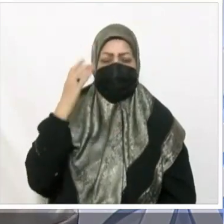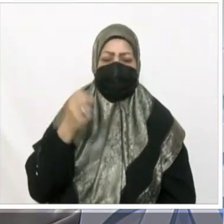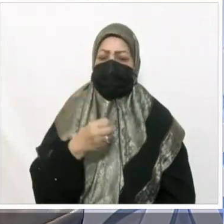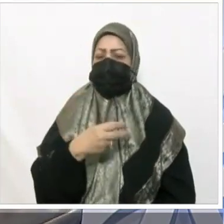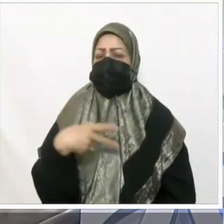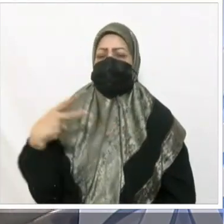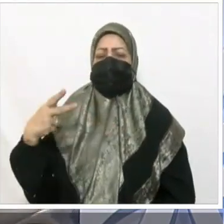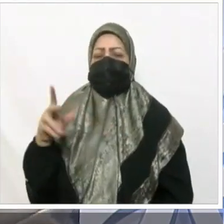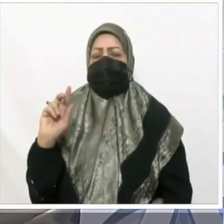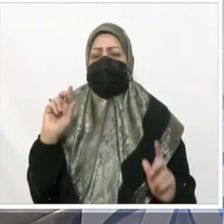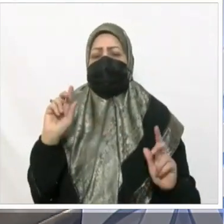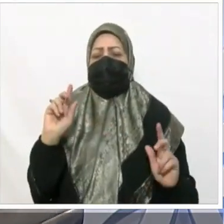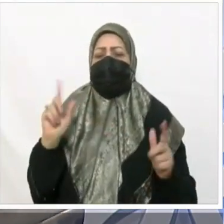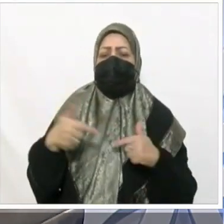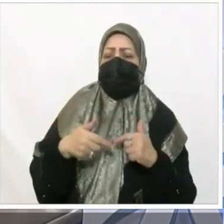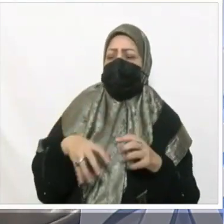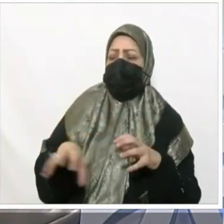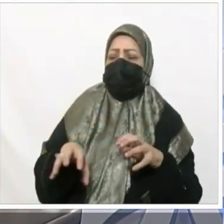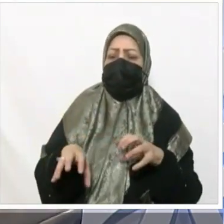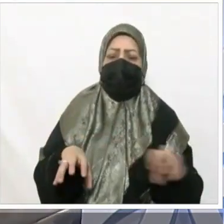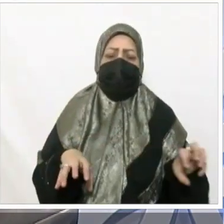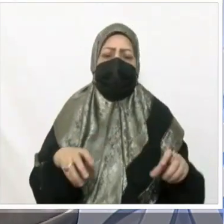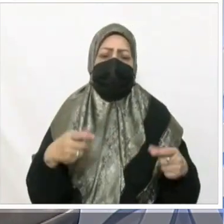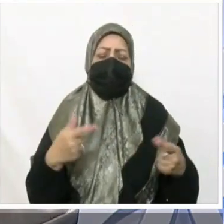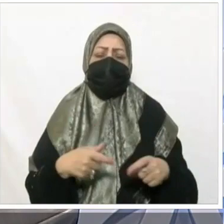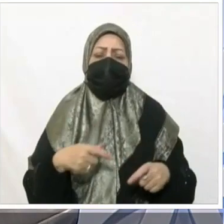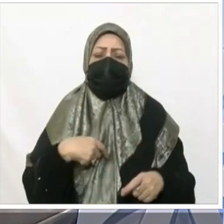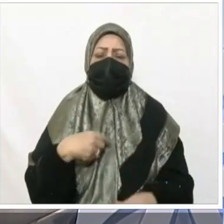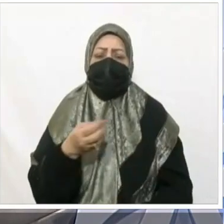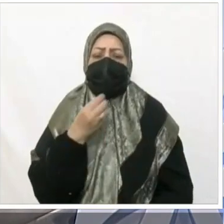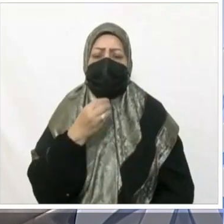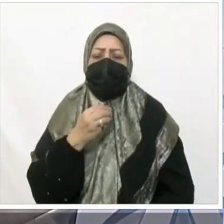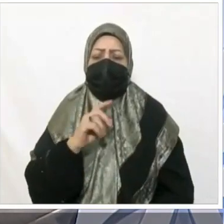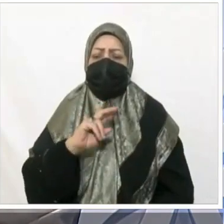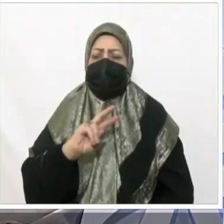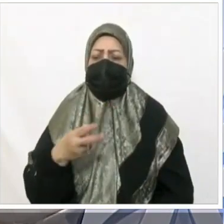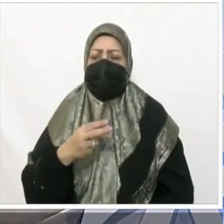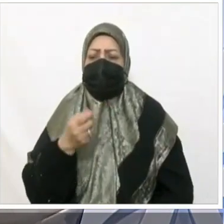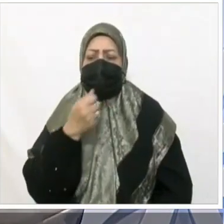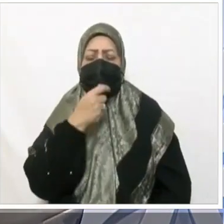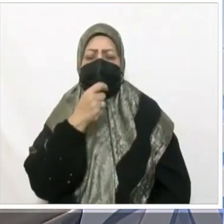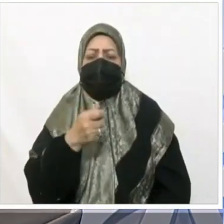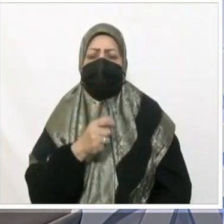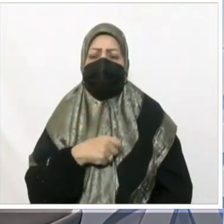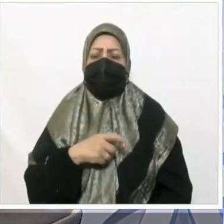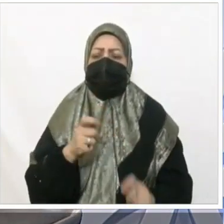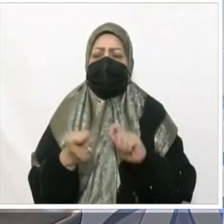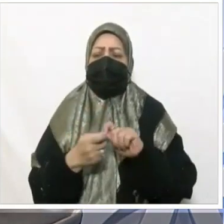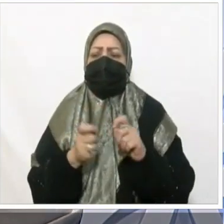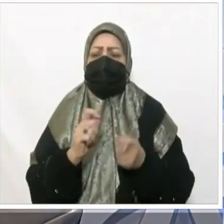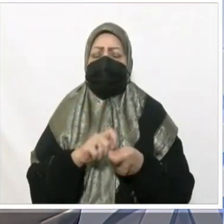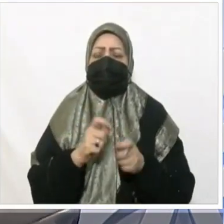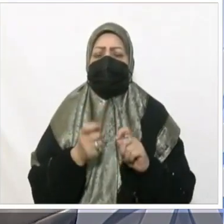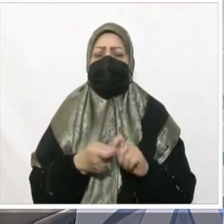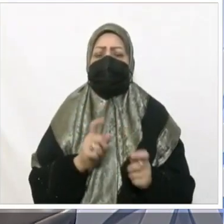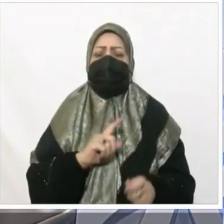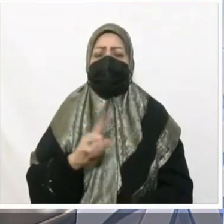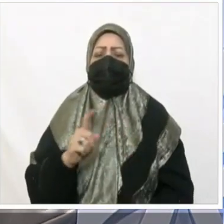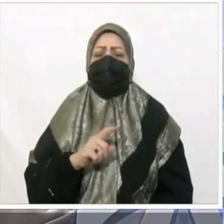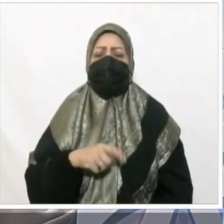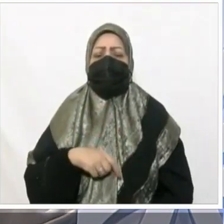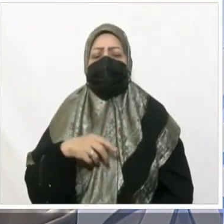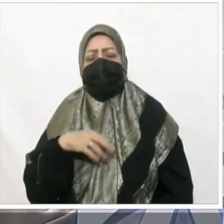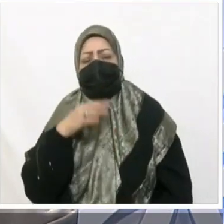للأسف، فهذه نصيحة أولى للمشاهدين ألا تنجروا وراء هذه القضايا. من أخرج